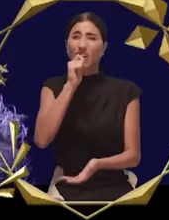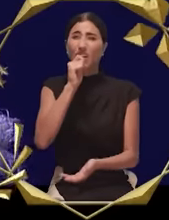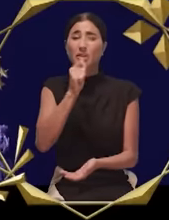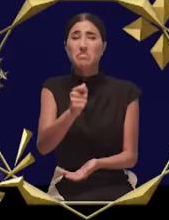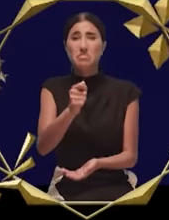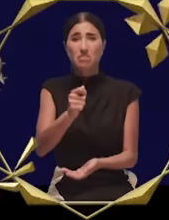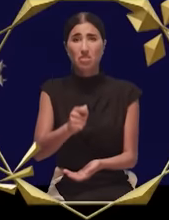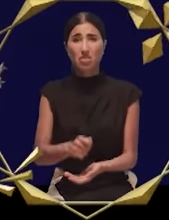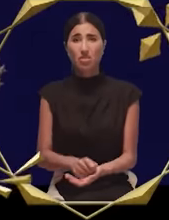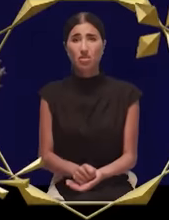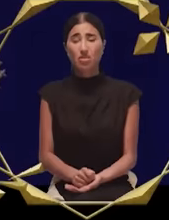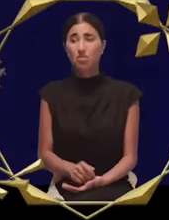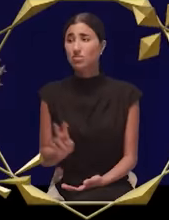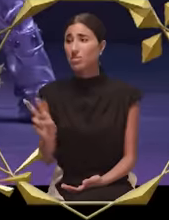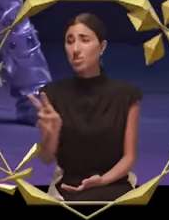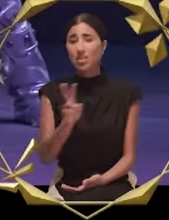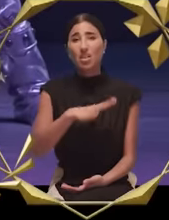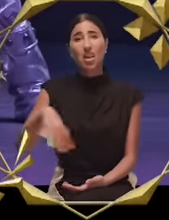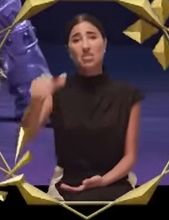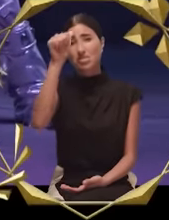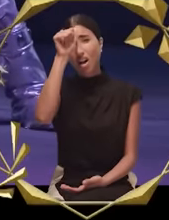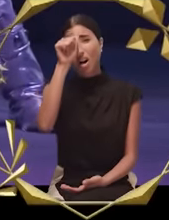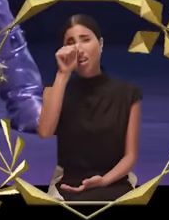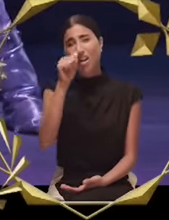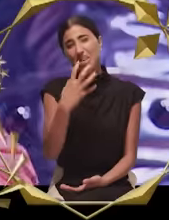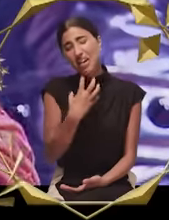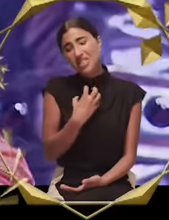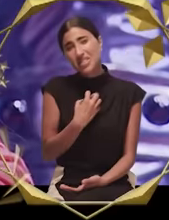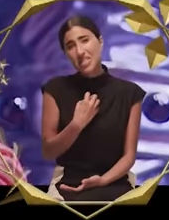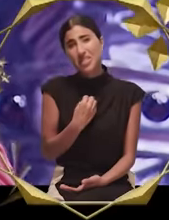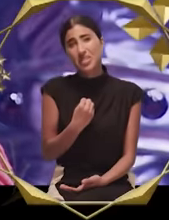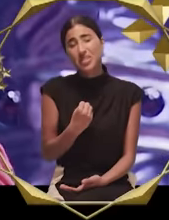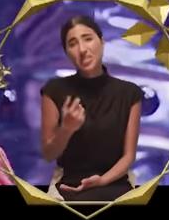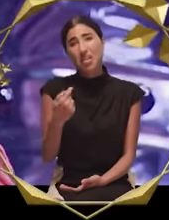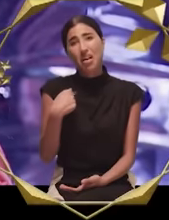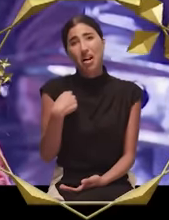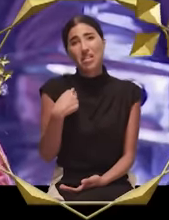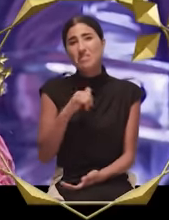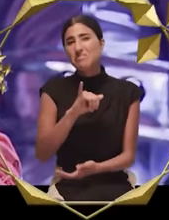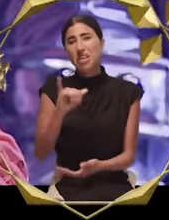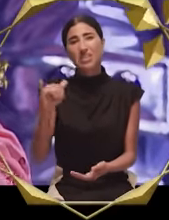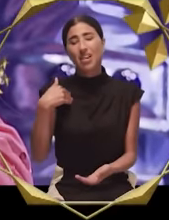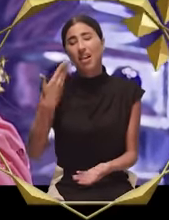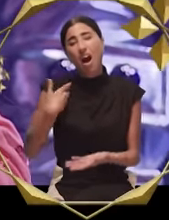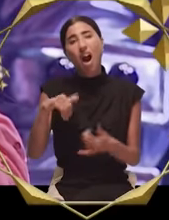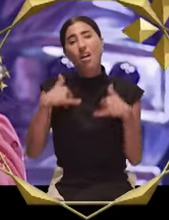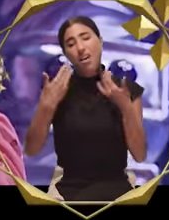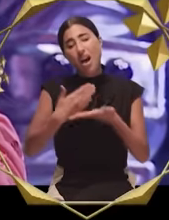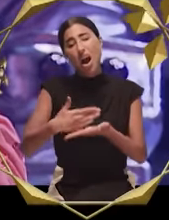بخلي بخلا لن يمتلئ